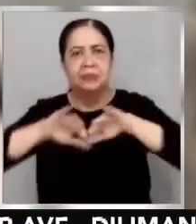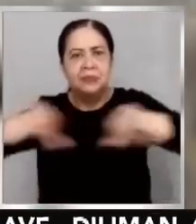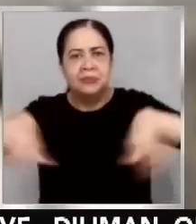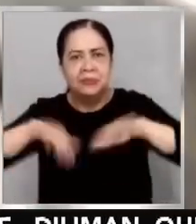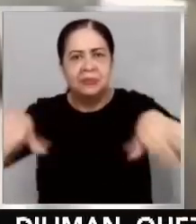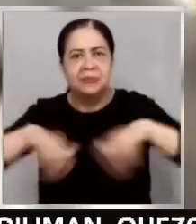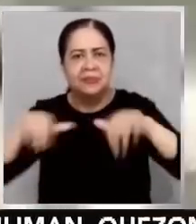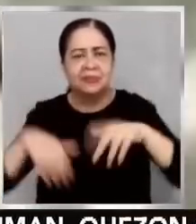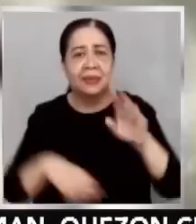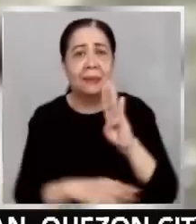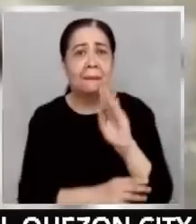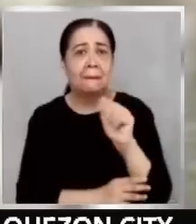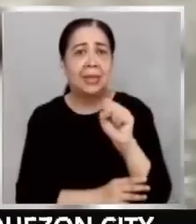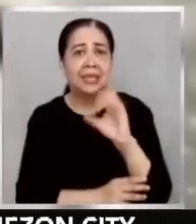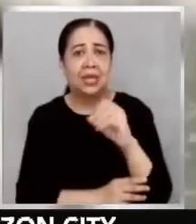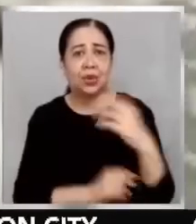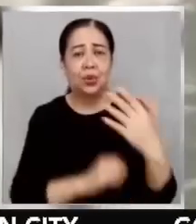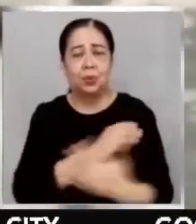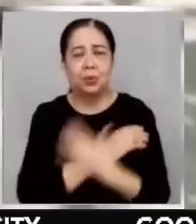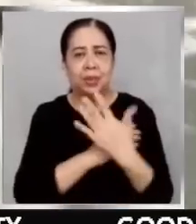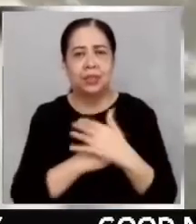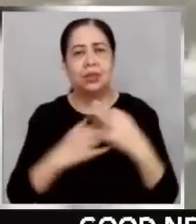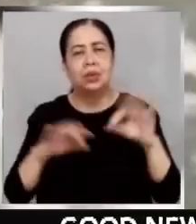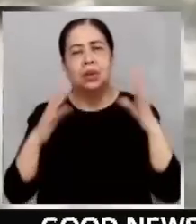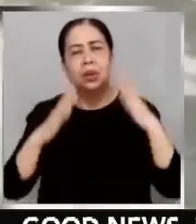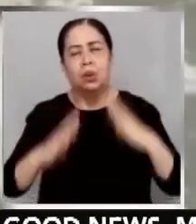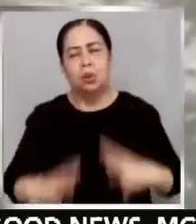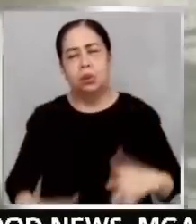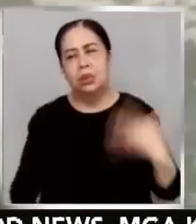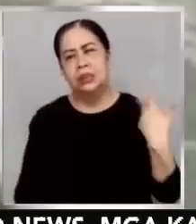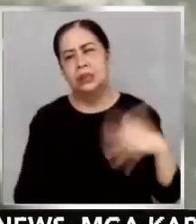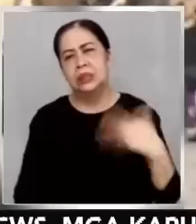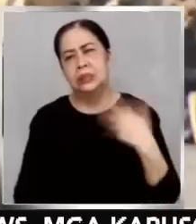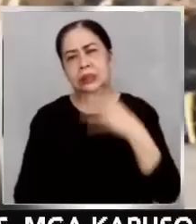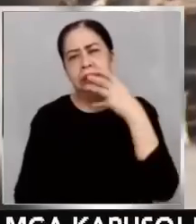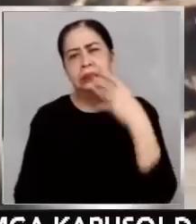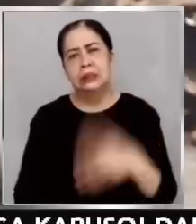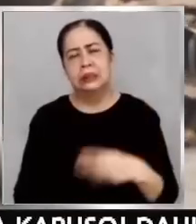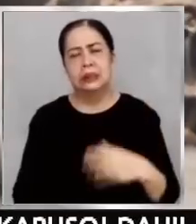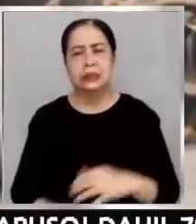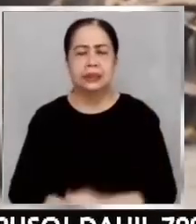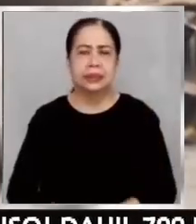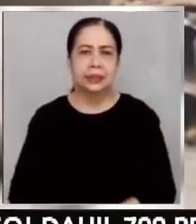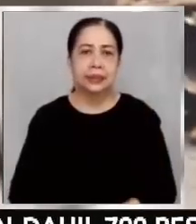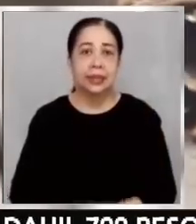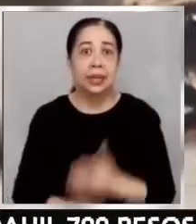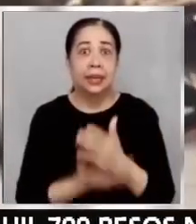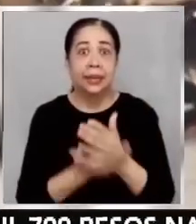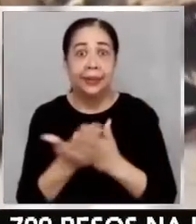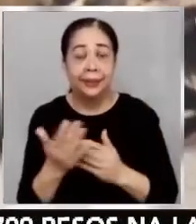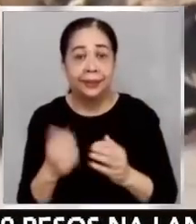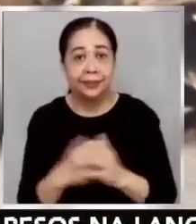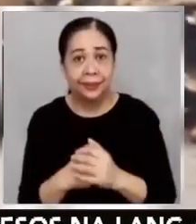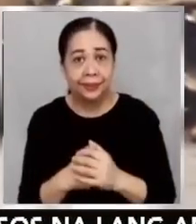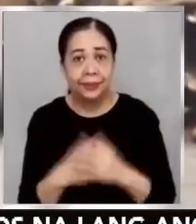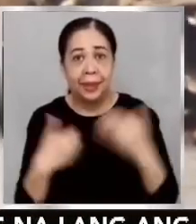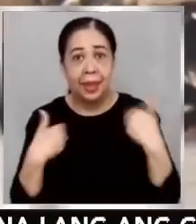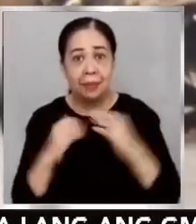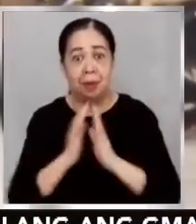Baseco Beach. Maibsan lang ang nararamdamang sobrang init. Ang ilan nga, may padive-dive